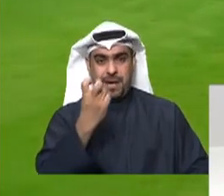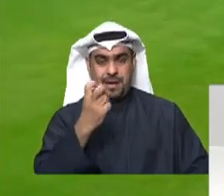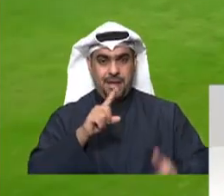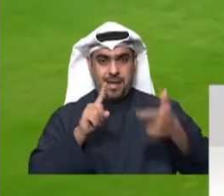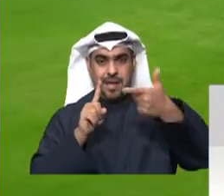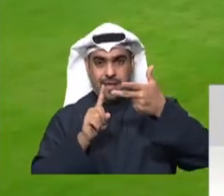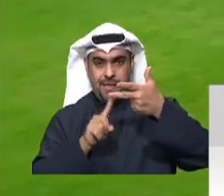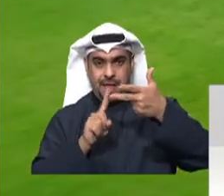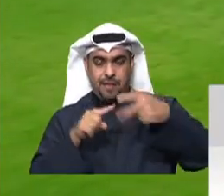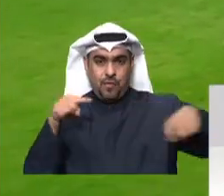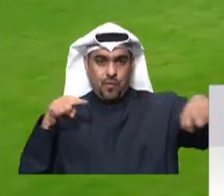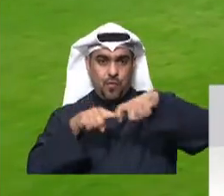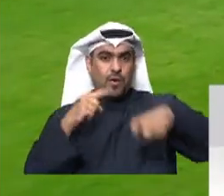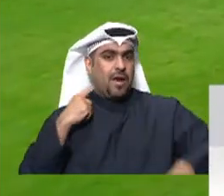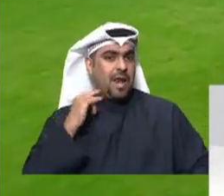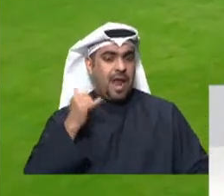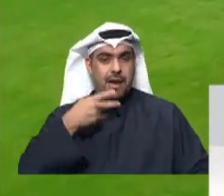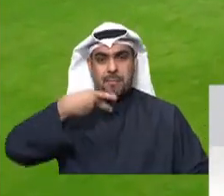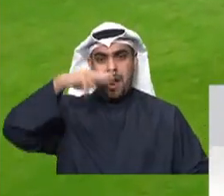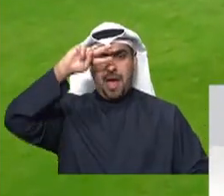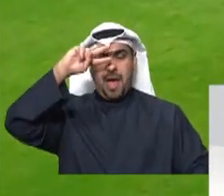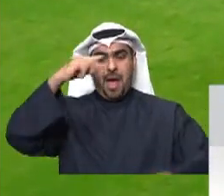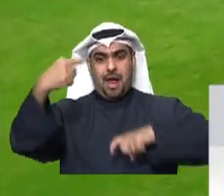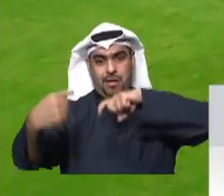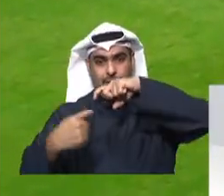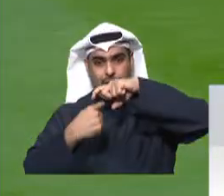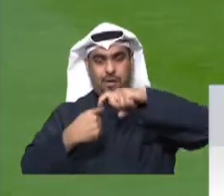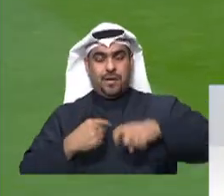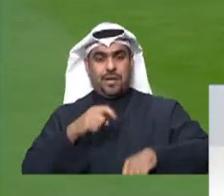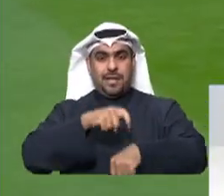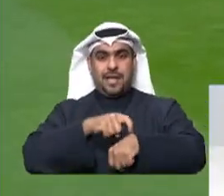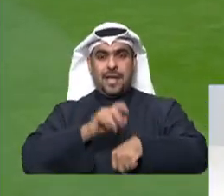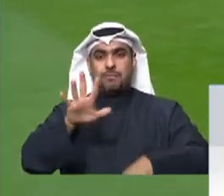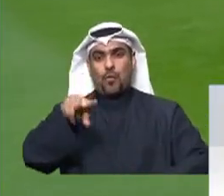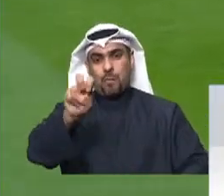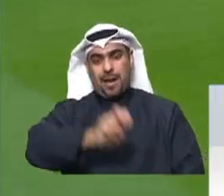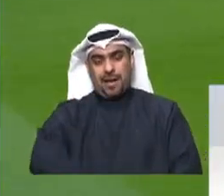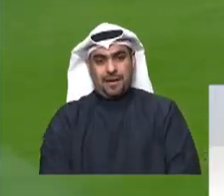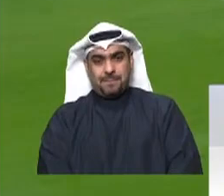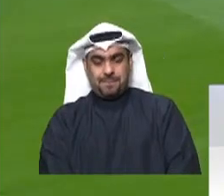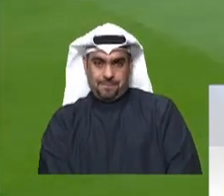أبناء المنصورية في الدقيقة 85.